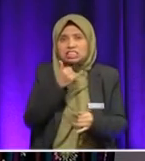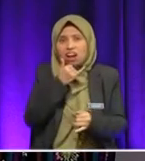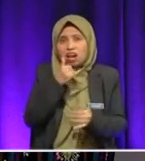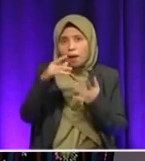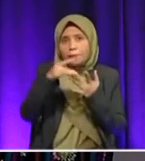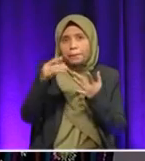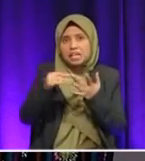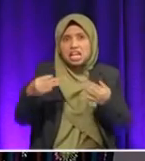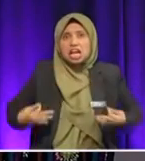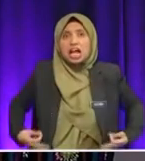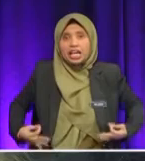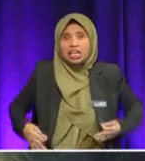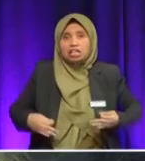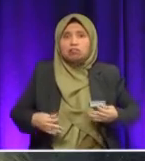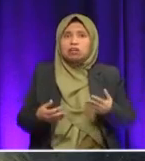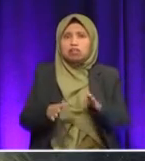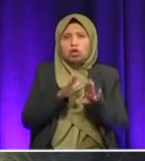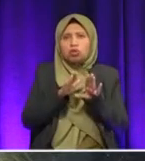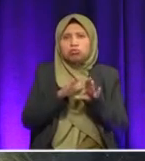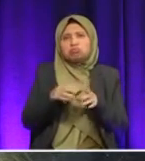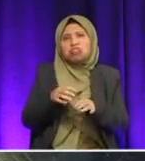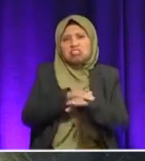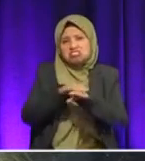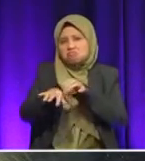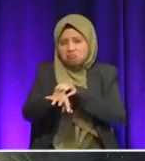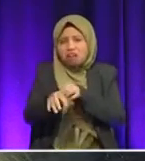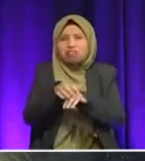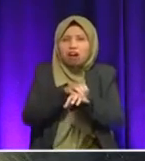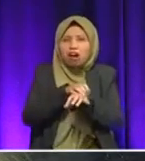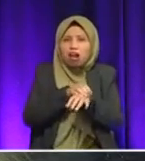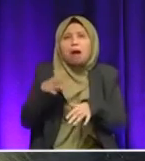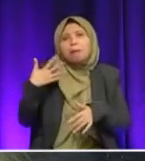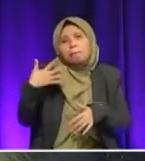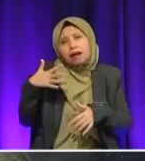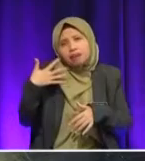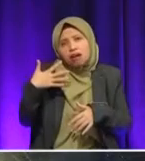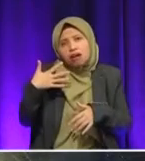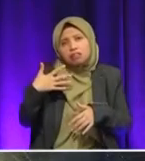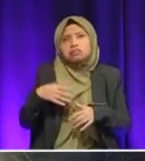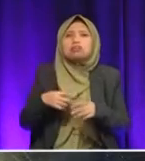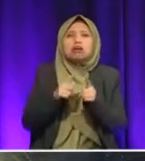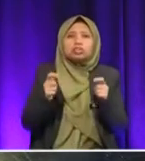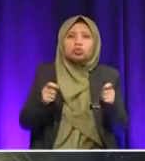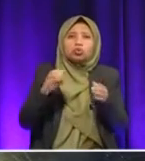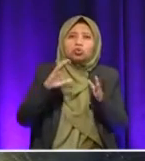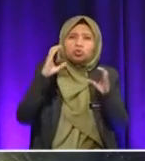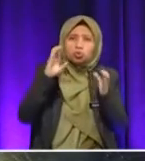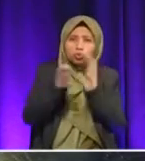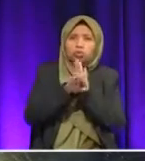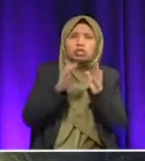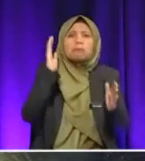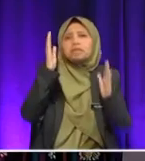kitapun masih kurang slese boco tak atau tanpa Buluh feminique ditengok jika faktor cuaca dan tempat ini